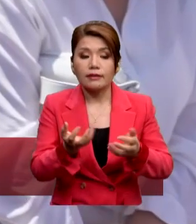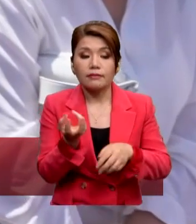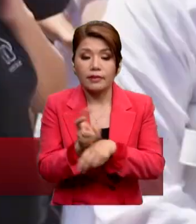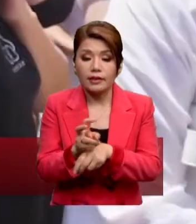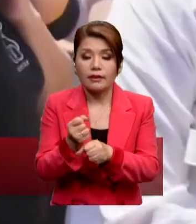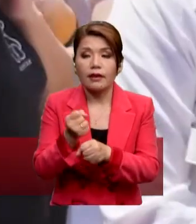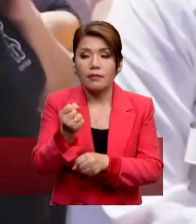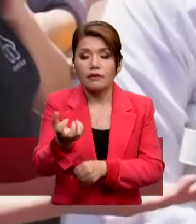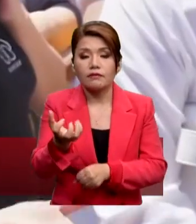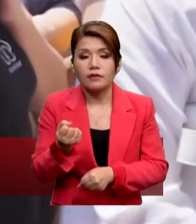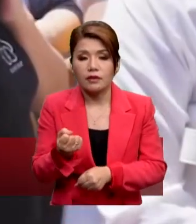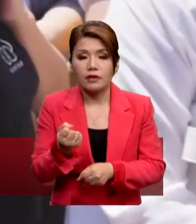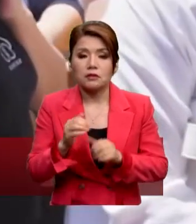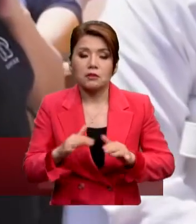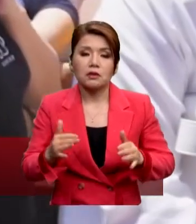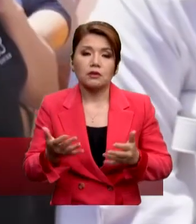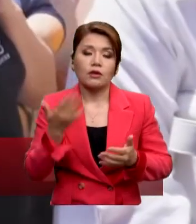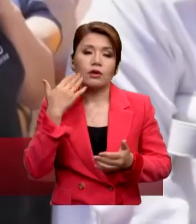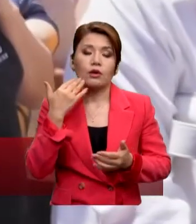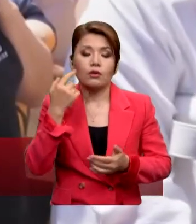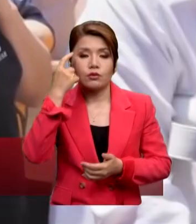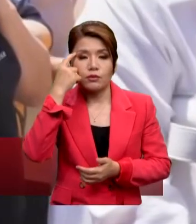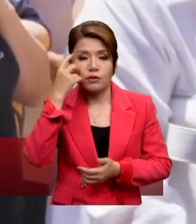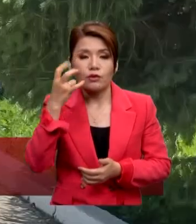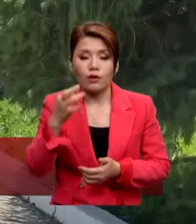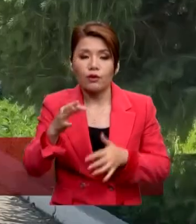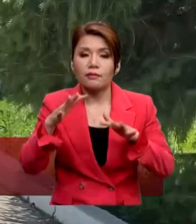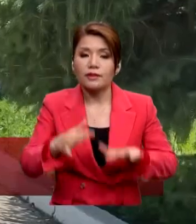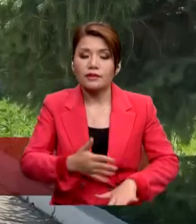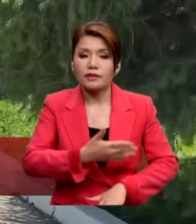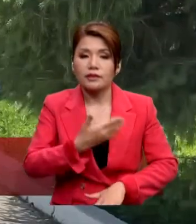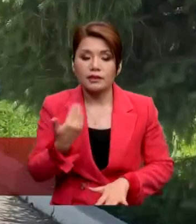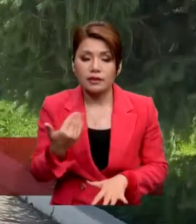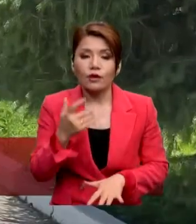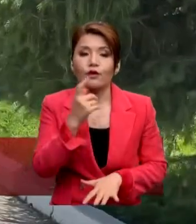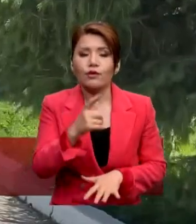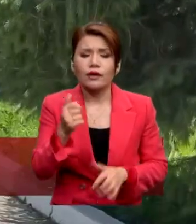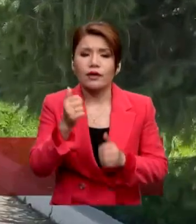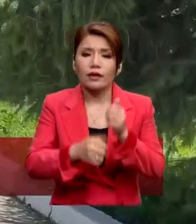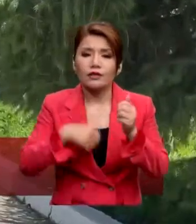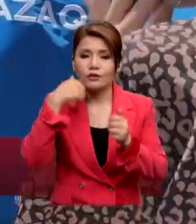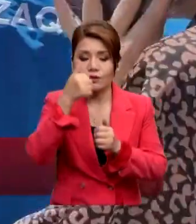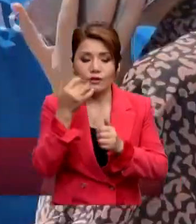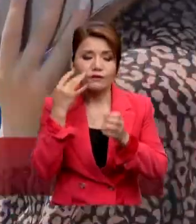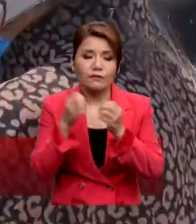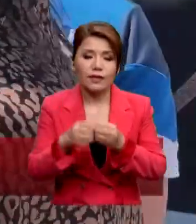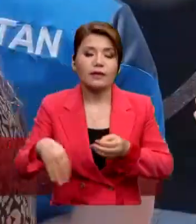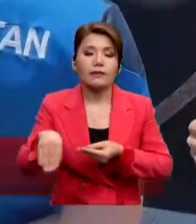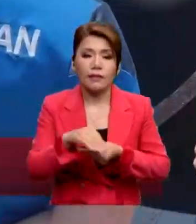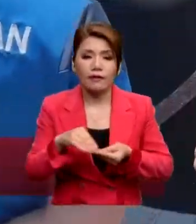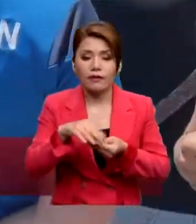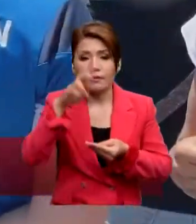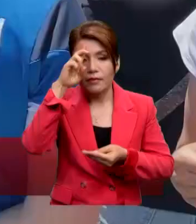целая проблема. Мен ойладым, садикке спокойно аламыз. Жоқ, орын жоқ. Жұрт үшін бұл жыл сайынғы құбылыс. Мемлекеттік балабақша